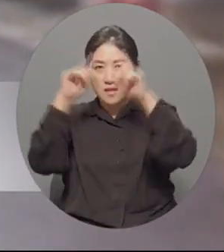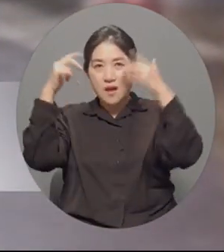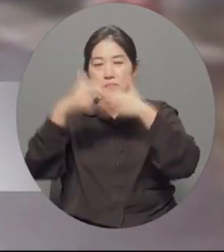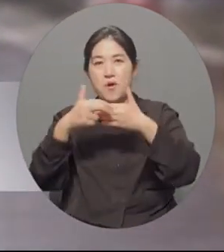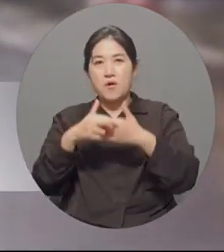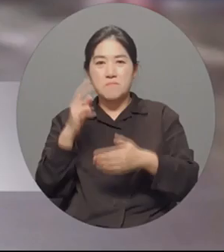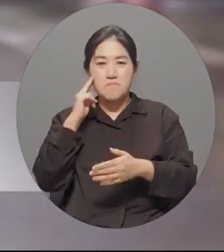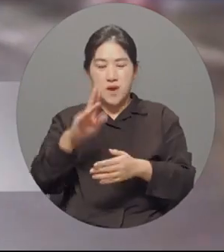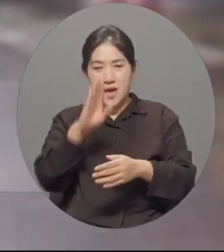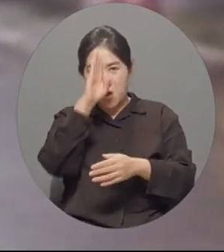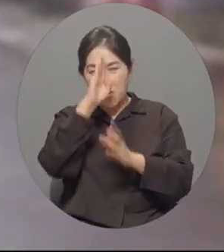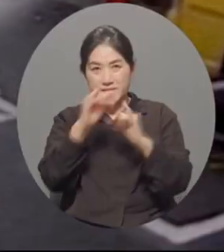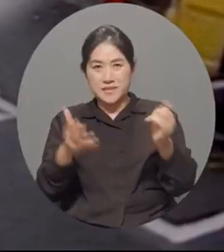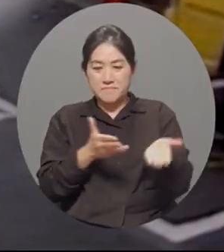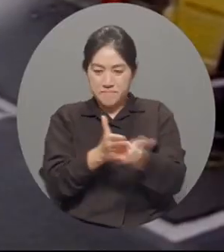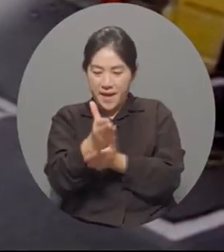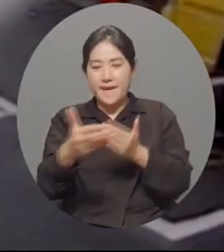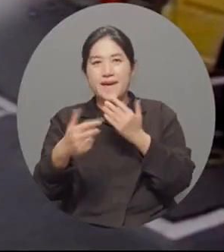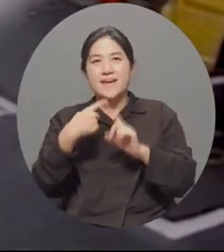중환자실